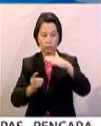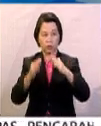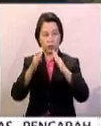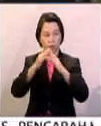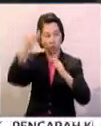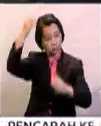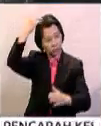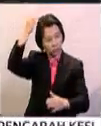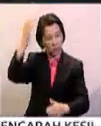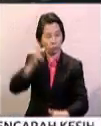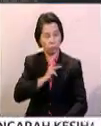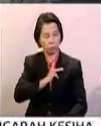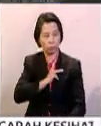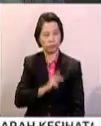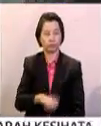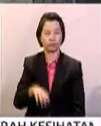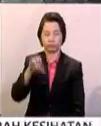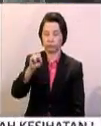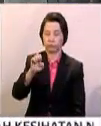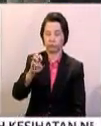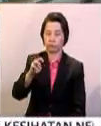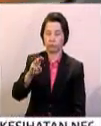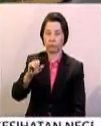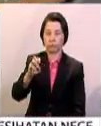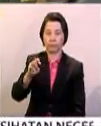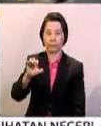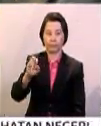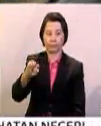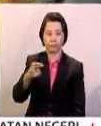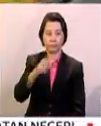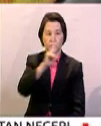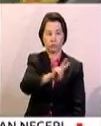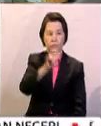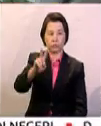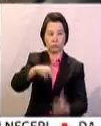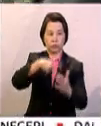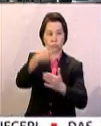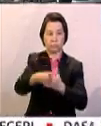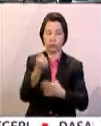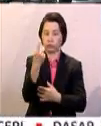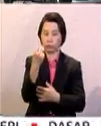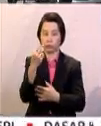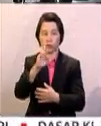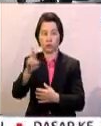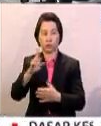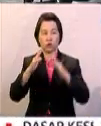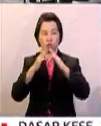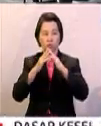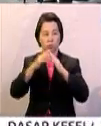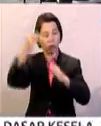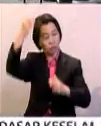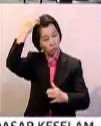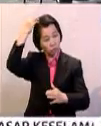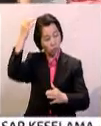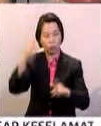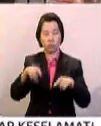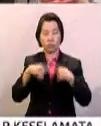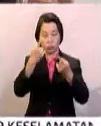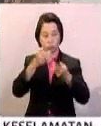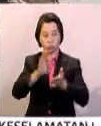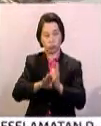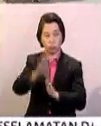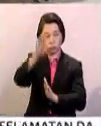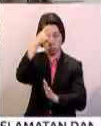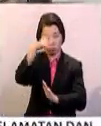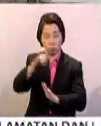pula. Di Semenyih, 22 projek melibatkan 11,100 unit rumah Selangorku dibangunkan untuk